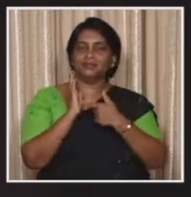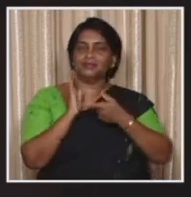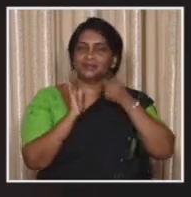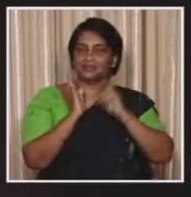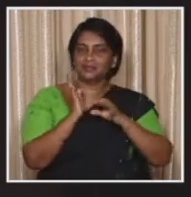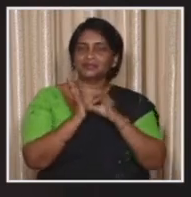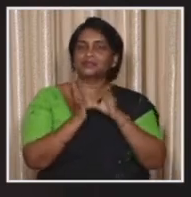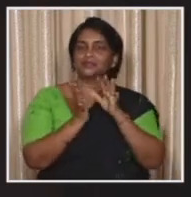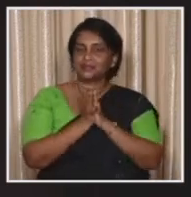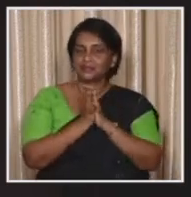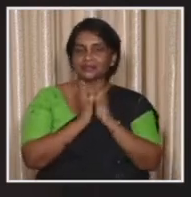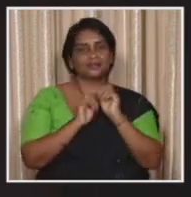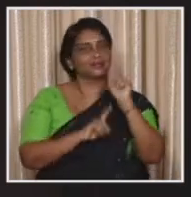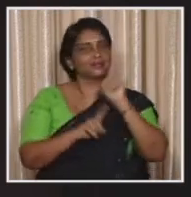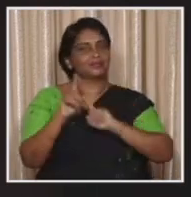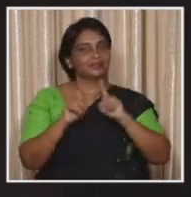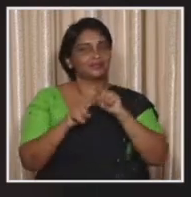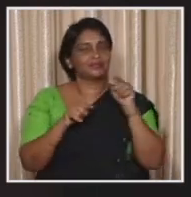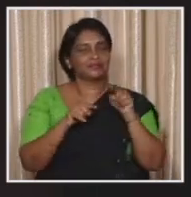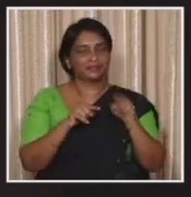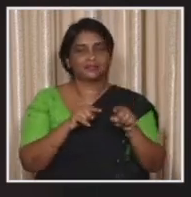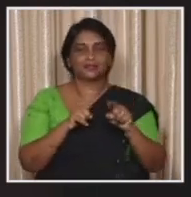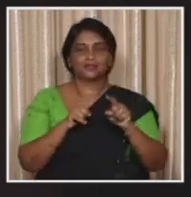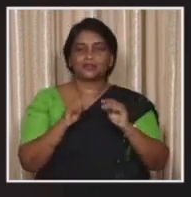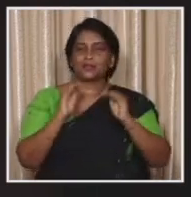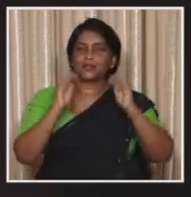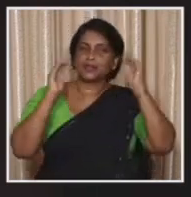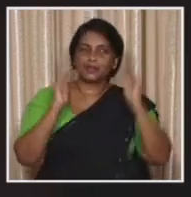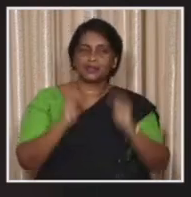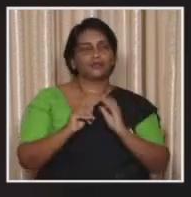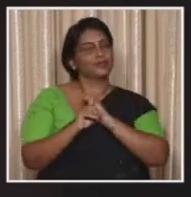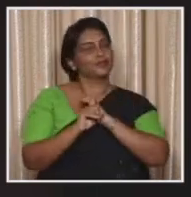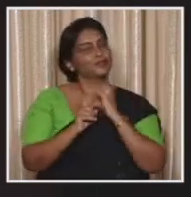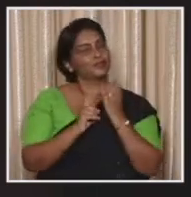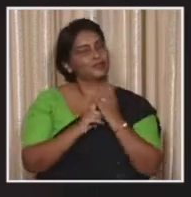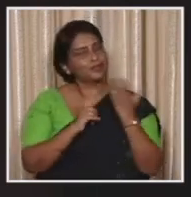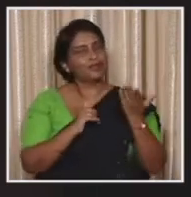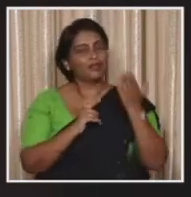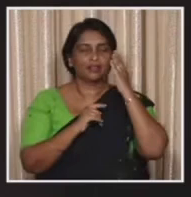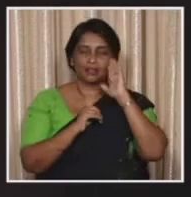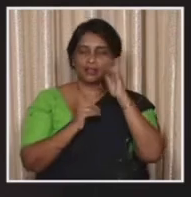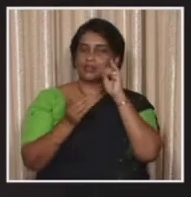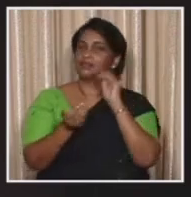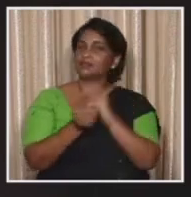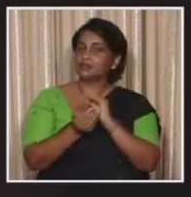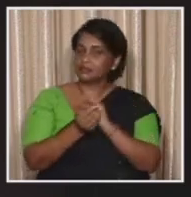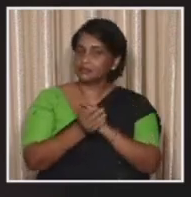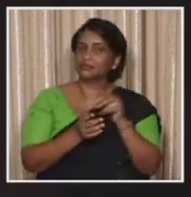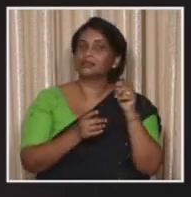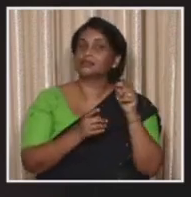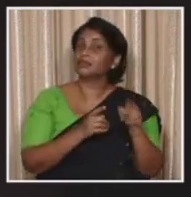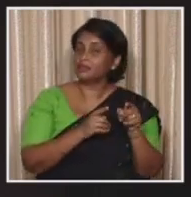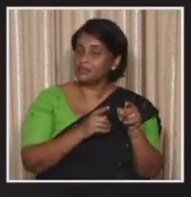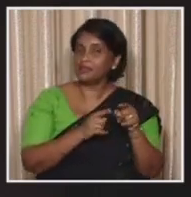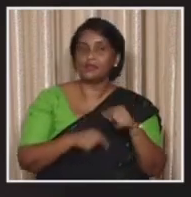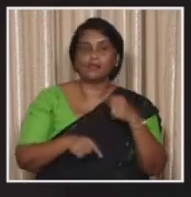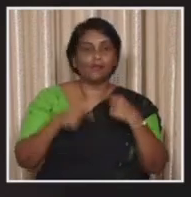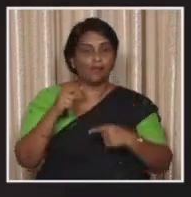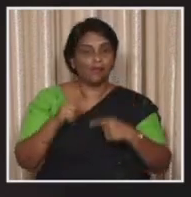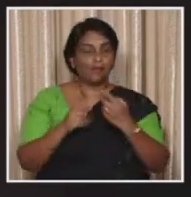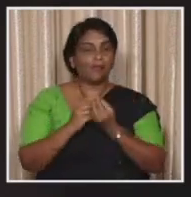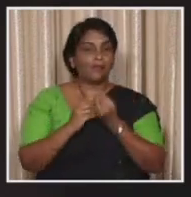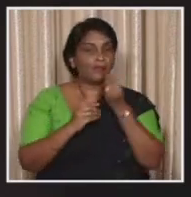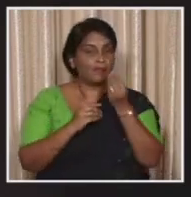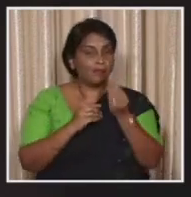හැබැයි පාර්ලිමේන්තුවේ අවම සංස්කෘතිය හරි මේ සම්ප්‍රදාය ආරක්ෂා වෙන්න හරි මේ විවාදය